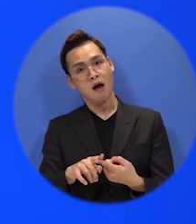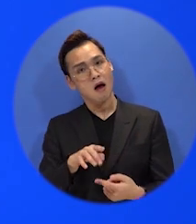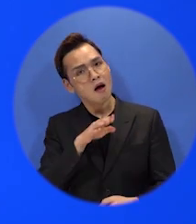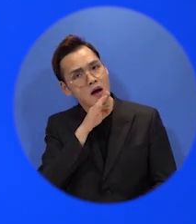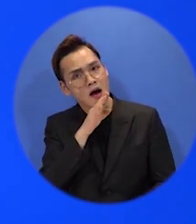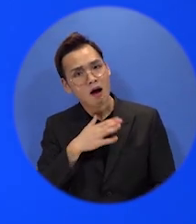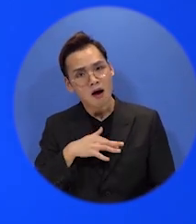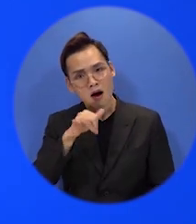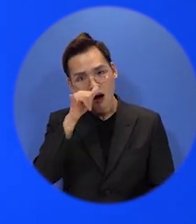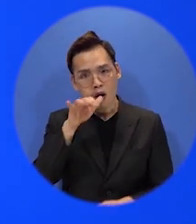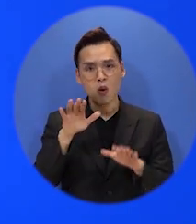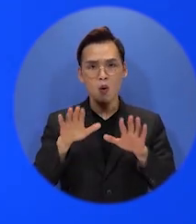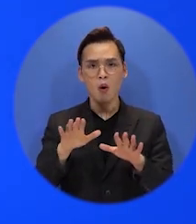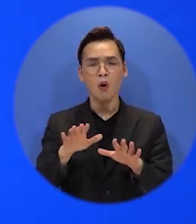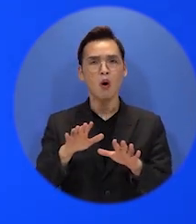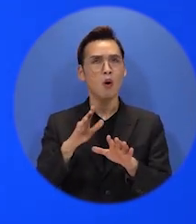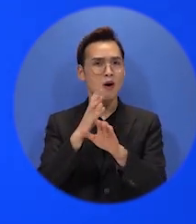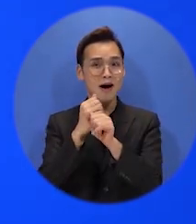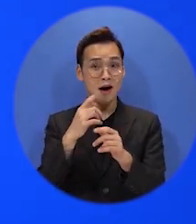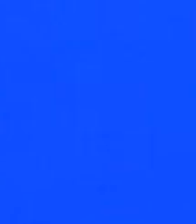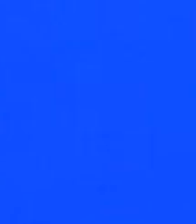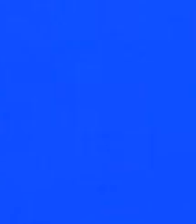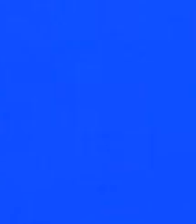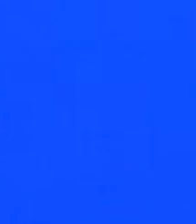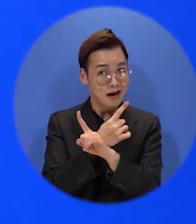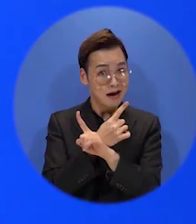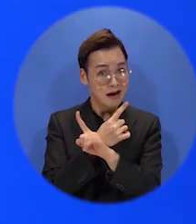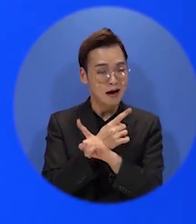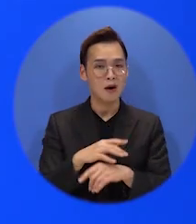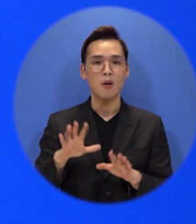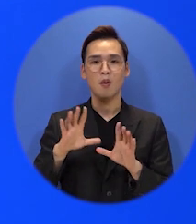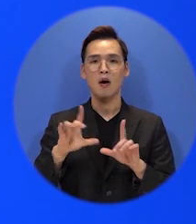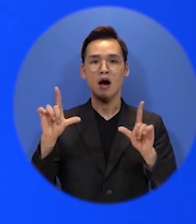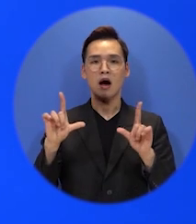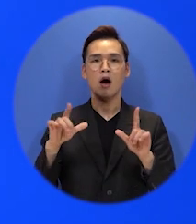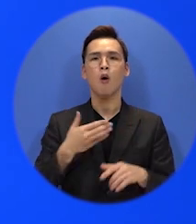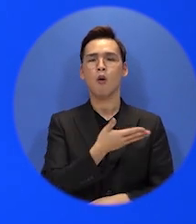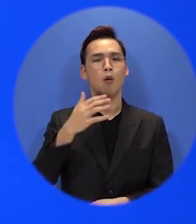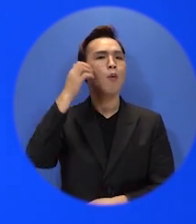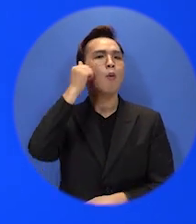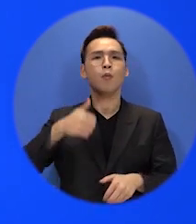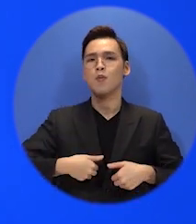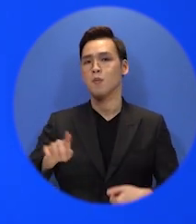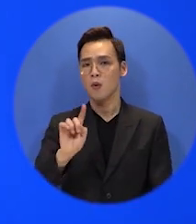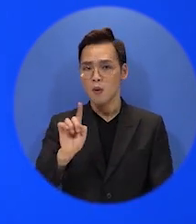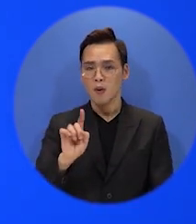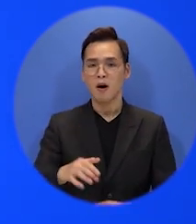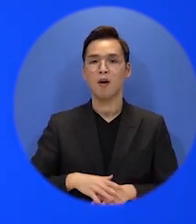알고 계시나요? 그 이번에 날짜 바뀐 그거 맞죠? 네. 올해는 여러분들이 꼭 기억을 하셔야 될